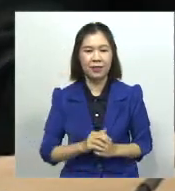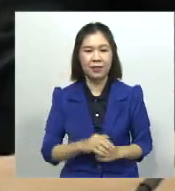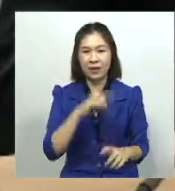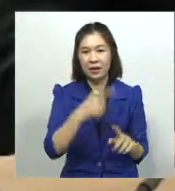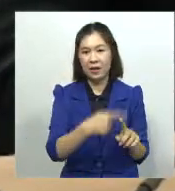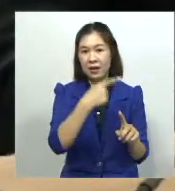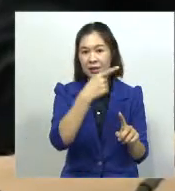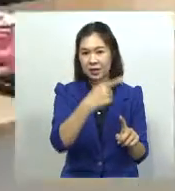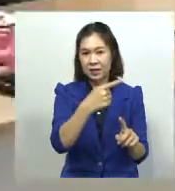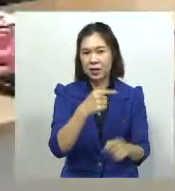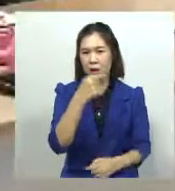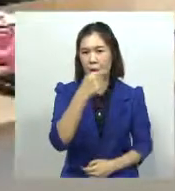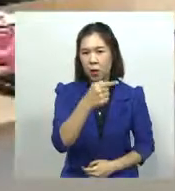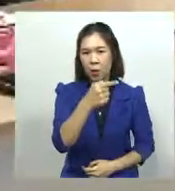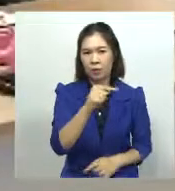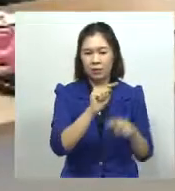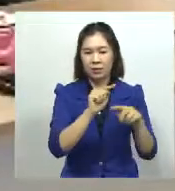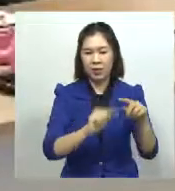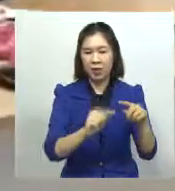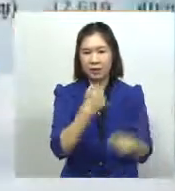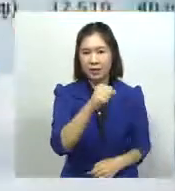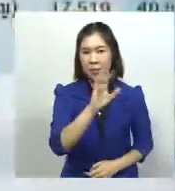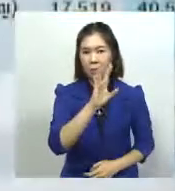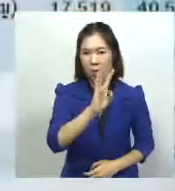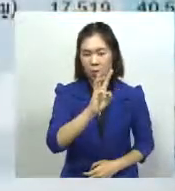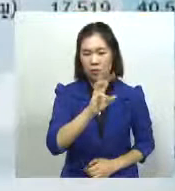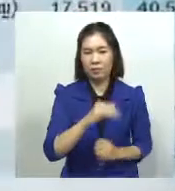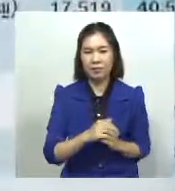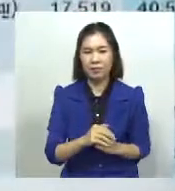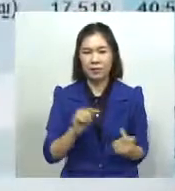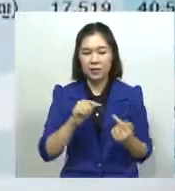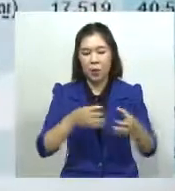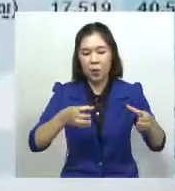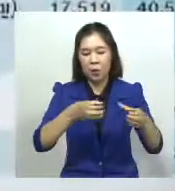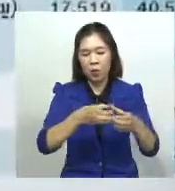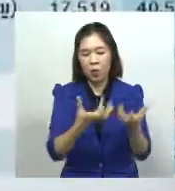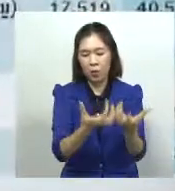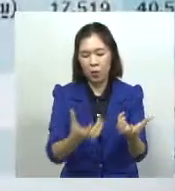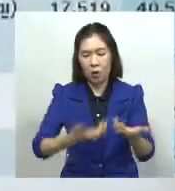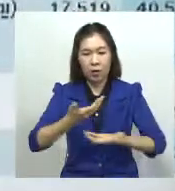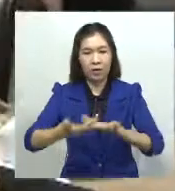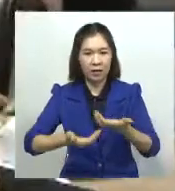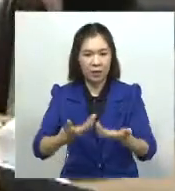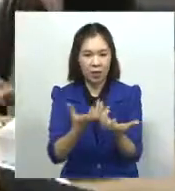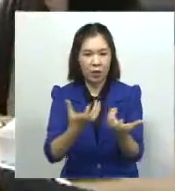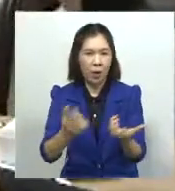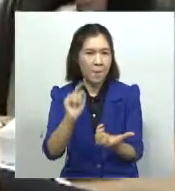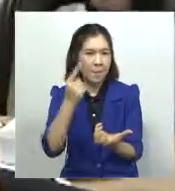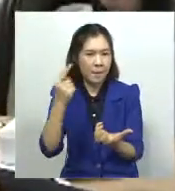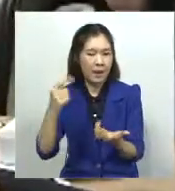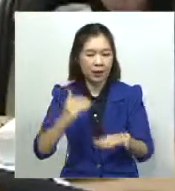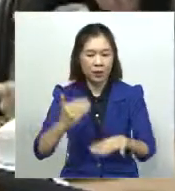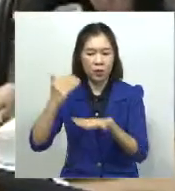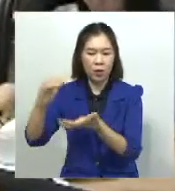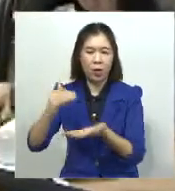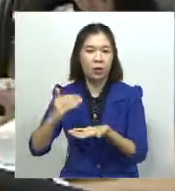ากเดือนมกราคมที่ติดลบถึงร้อยละ 16 เนื่องจากมีการกระจายกลุ่มสินค้าทำให้สินค้าใหม่ๆที่ส่งออก